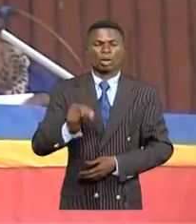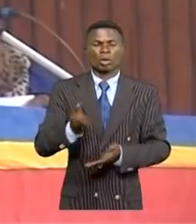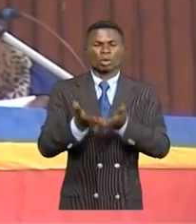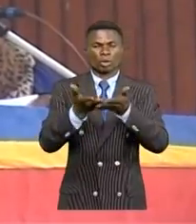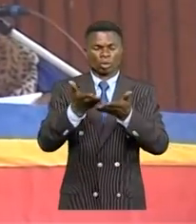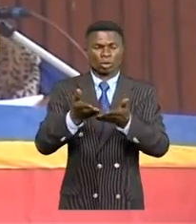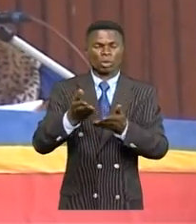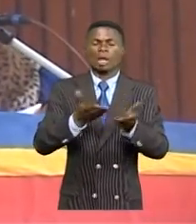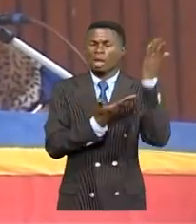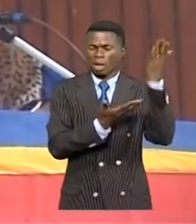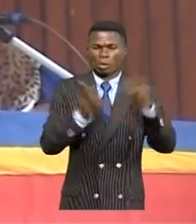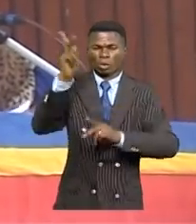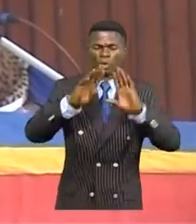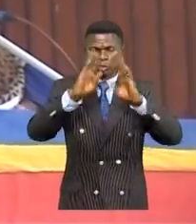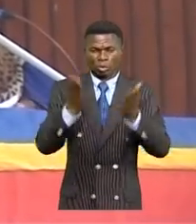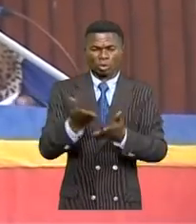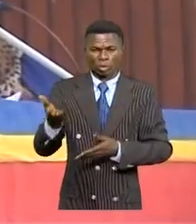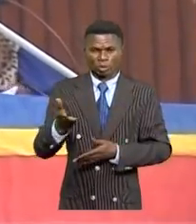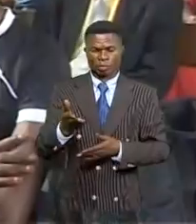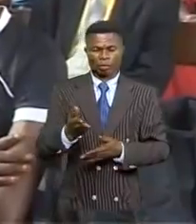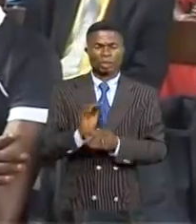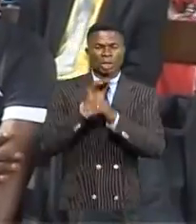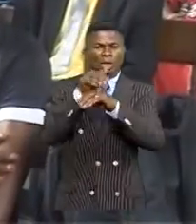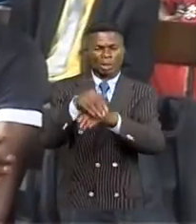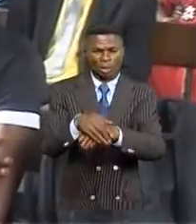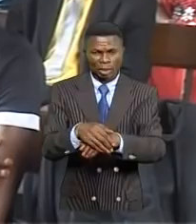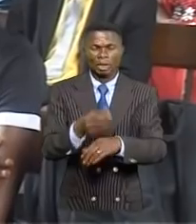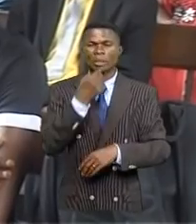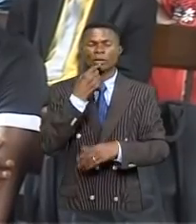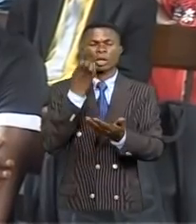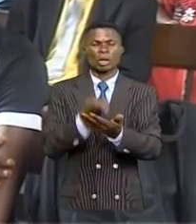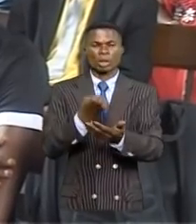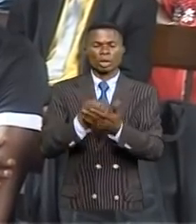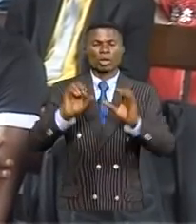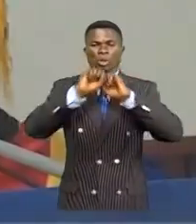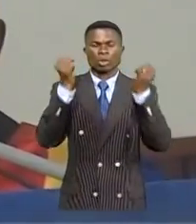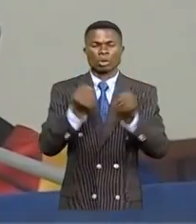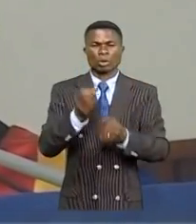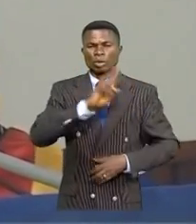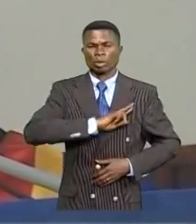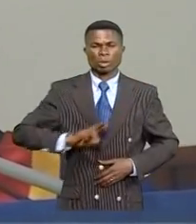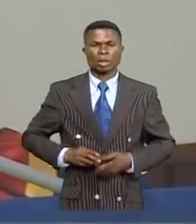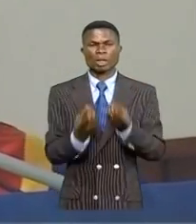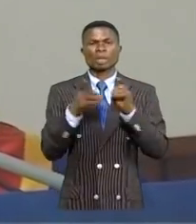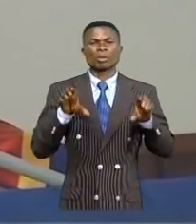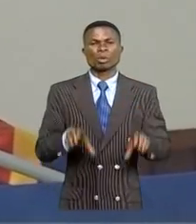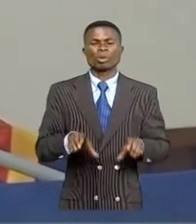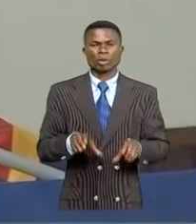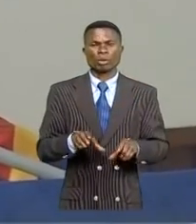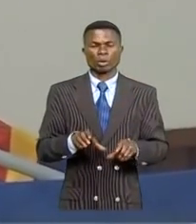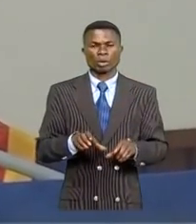sur les populations de la région. Une contribution à l'histoire économique et sociale de la République démocratique du Congo